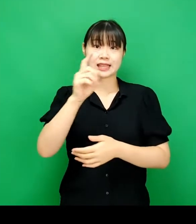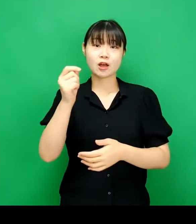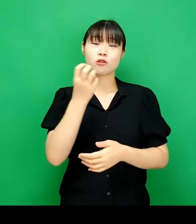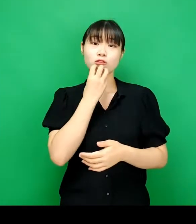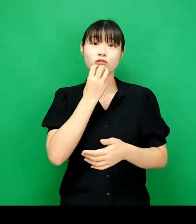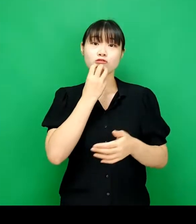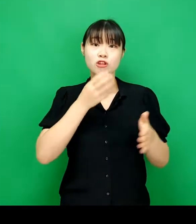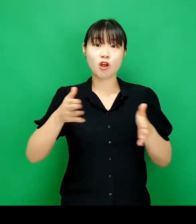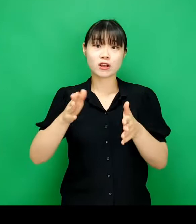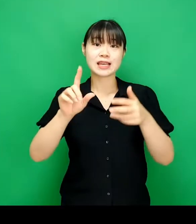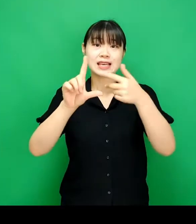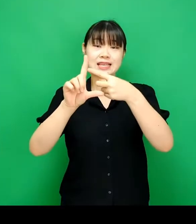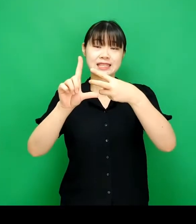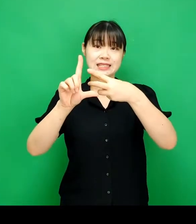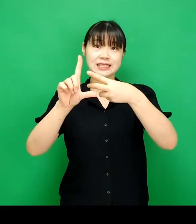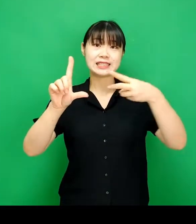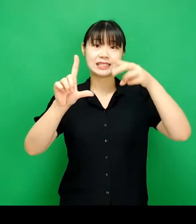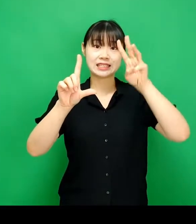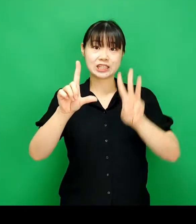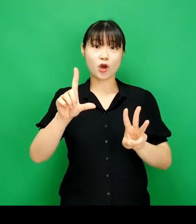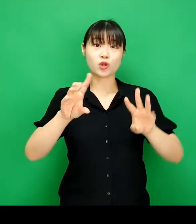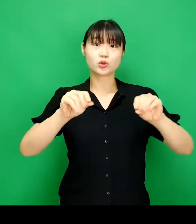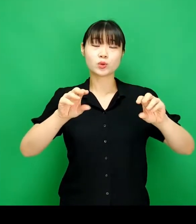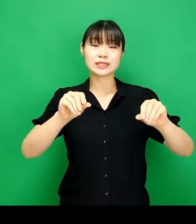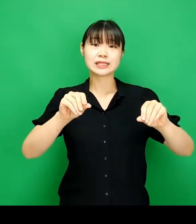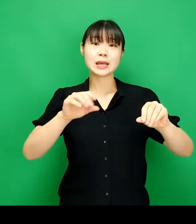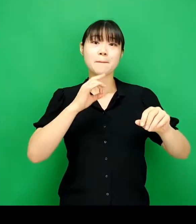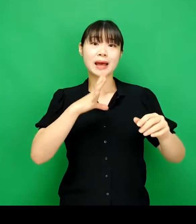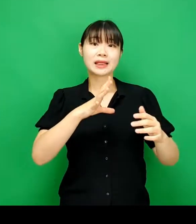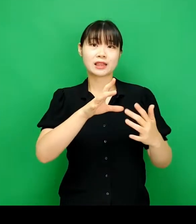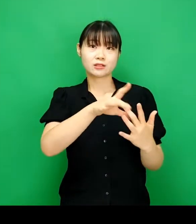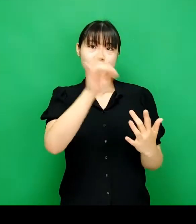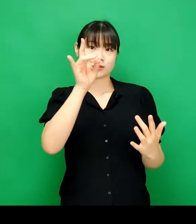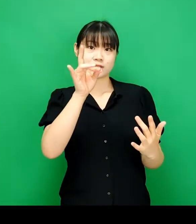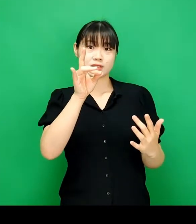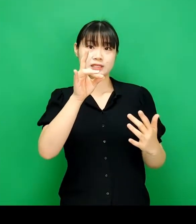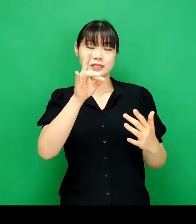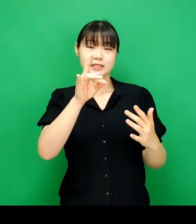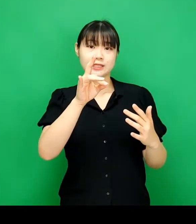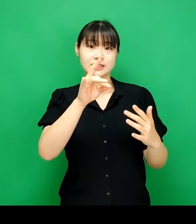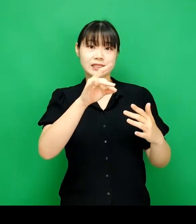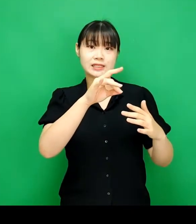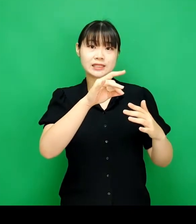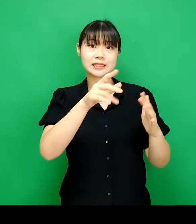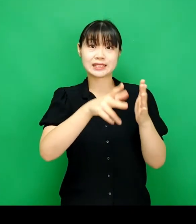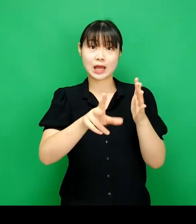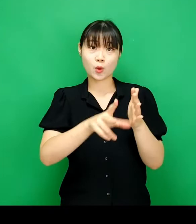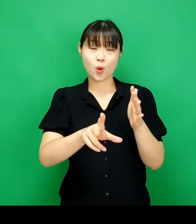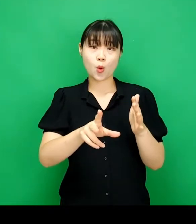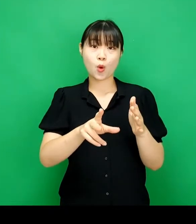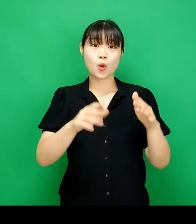재산 데이터에서 서울, 경기, 인천, 수도권의 토지만 추출한 자료입니다.